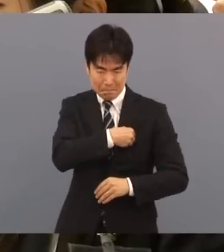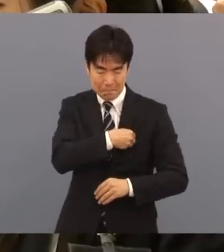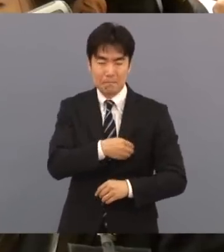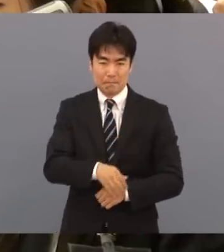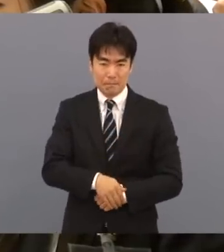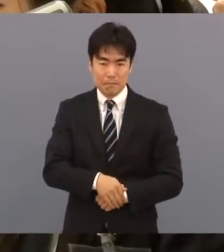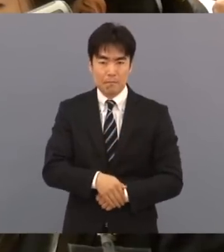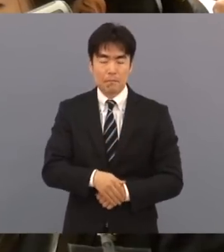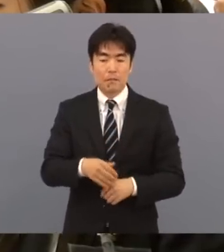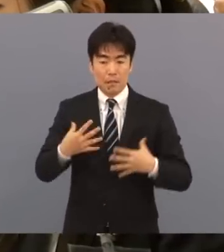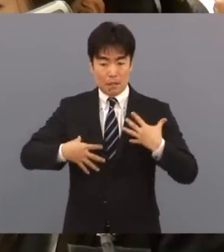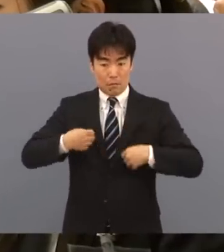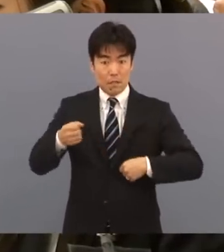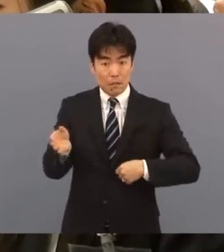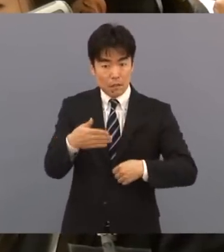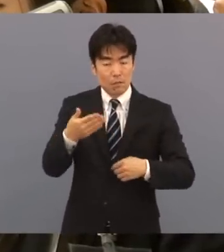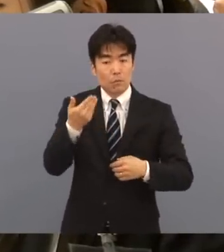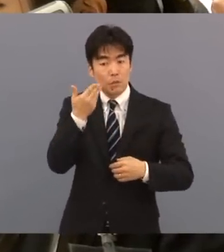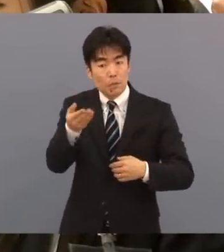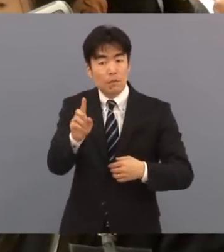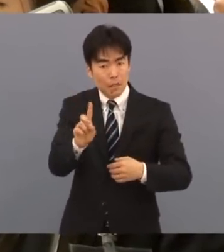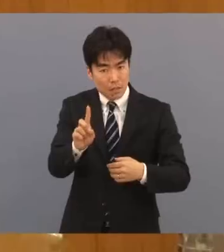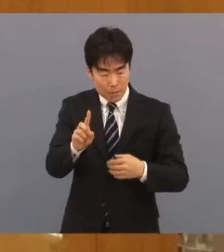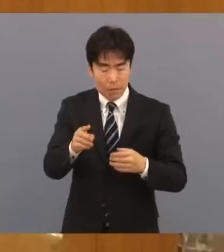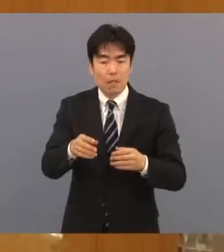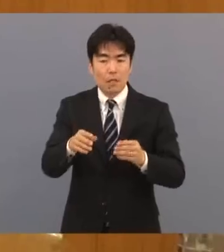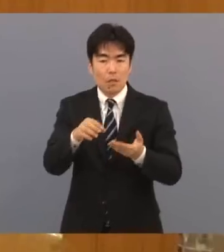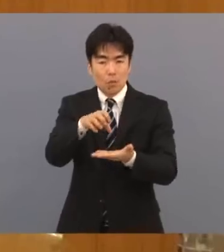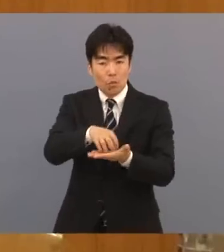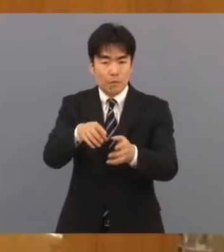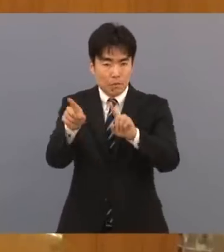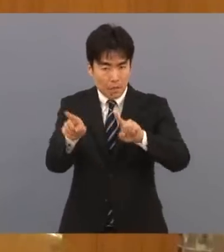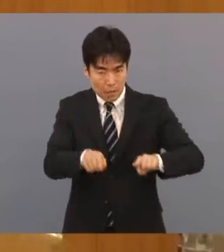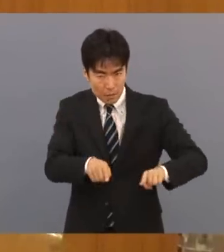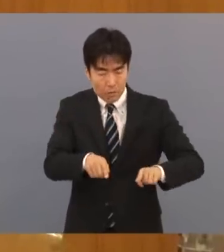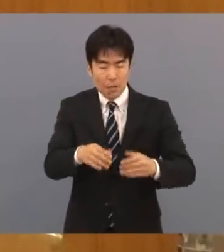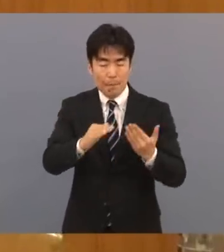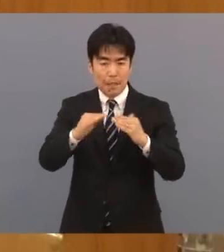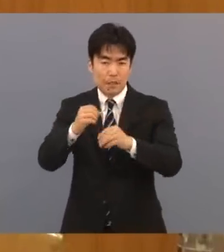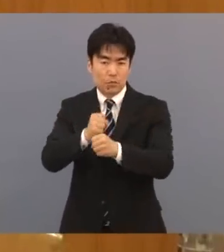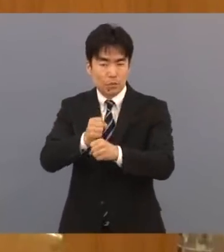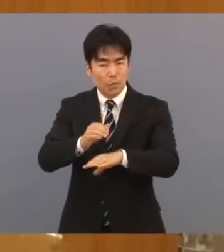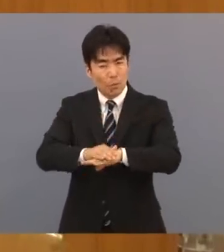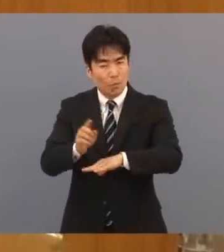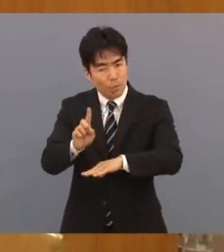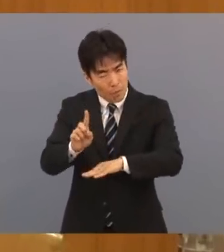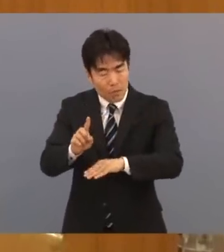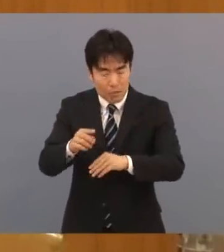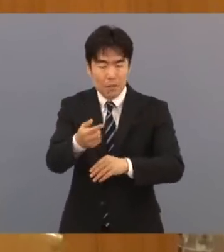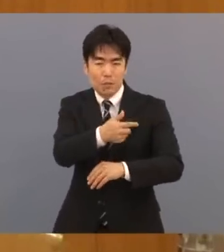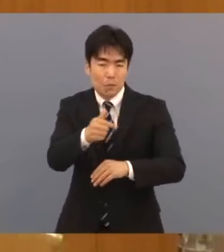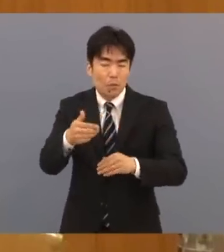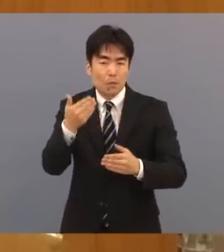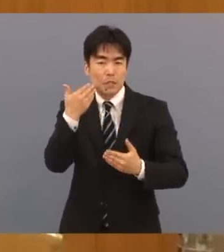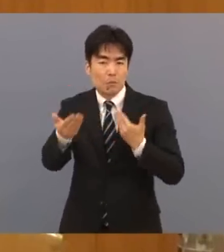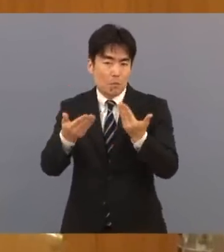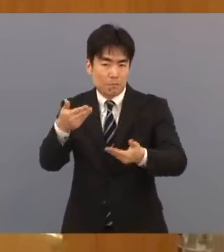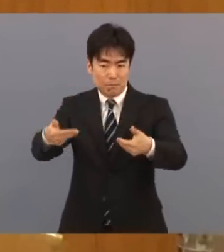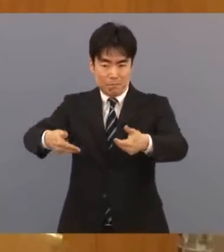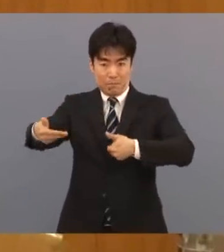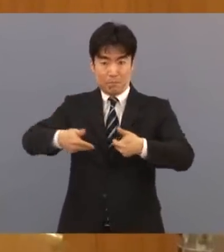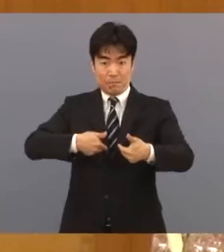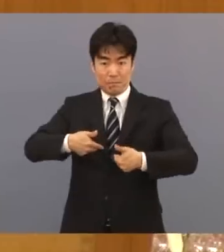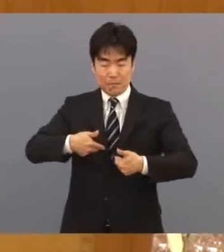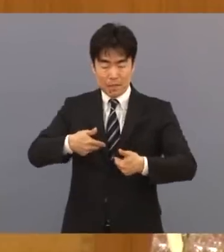学生たちからはゴミの減量、まちづくりなどについての質問や意見が出され、市議会議員たちは